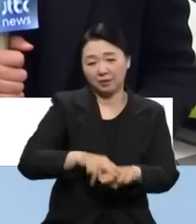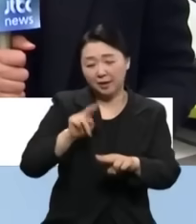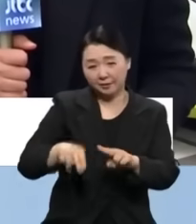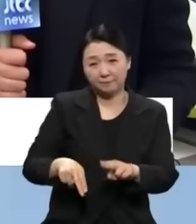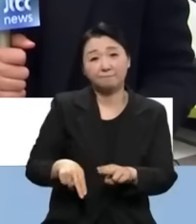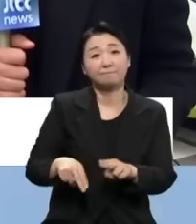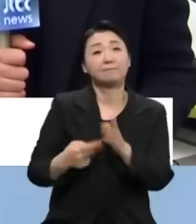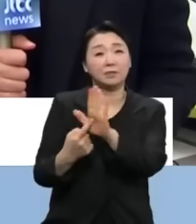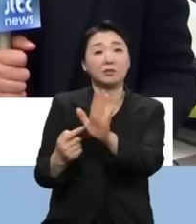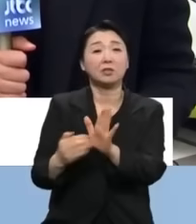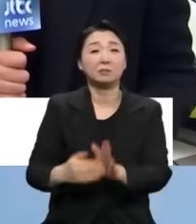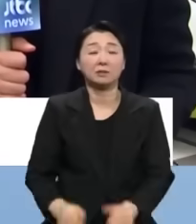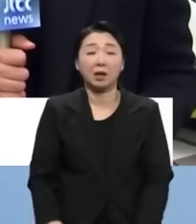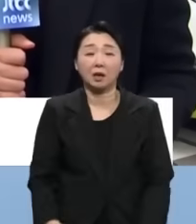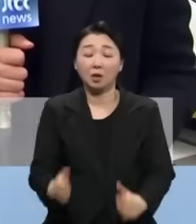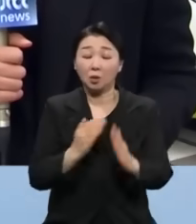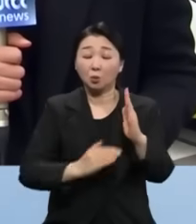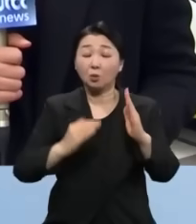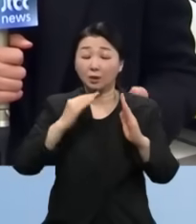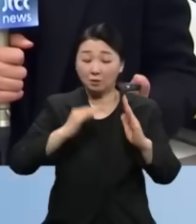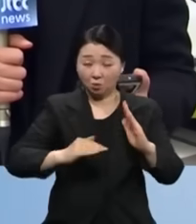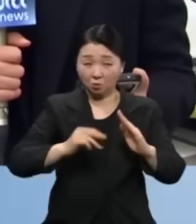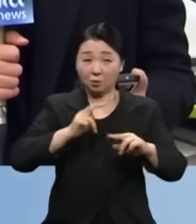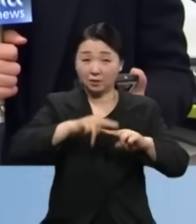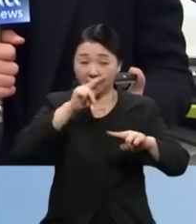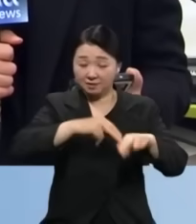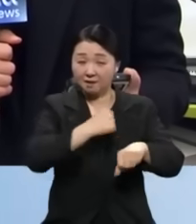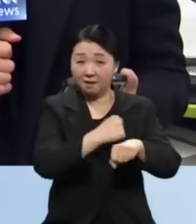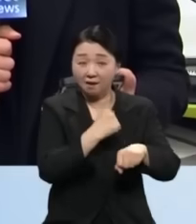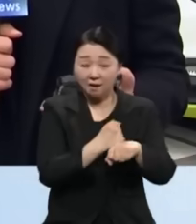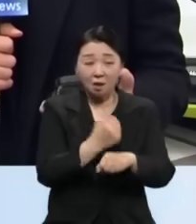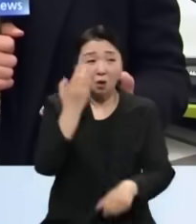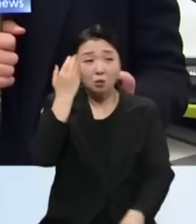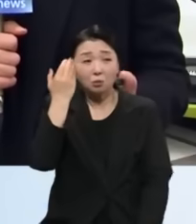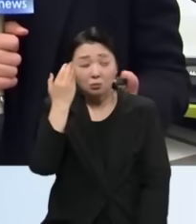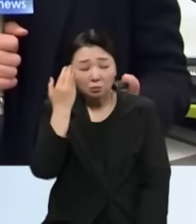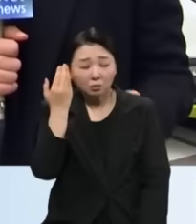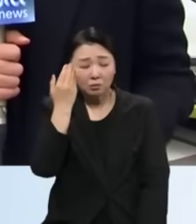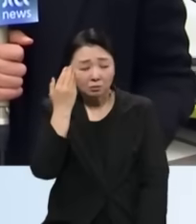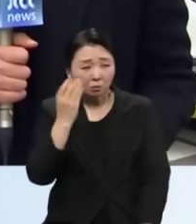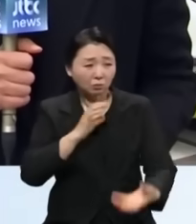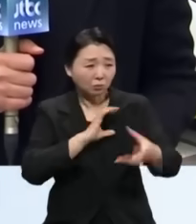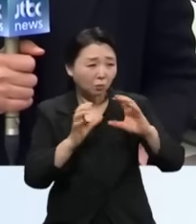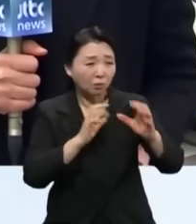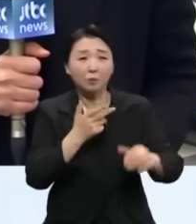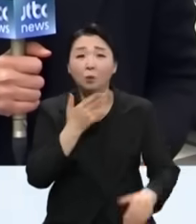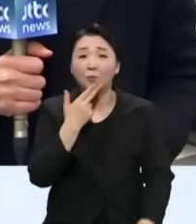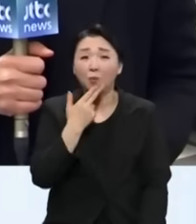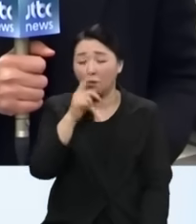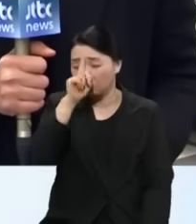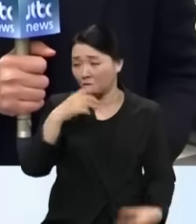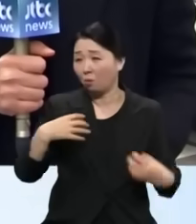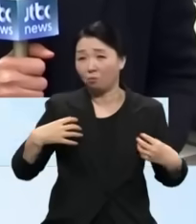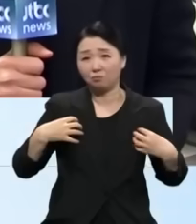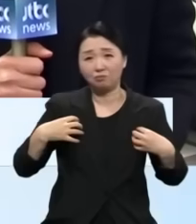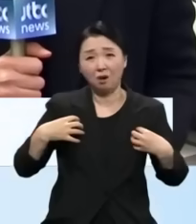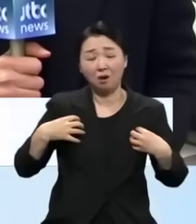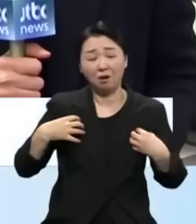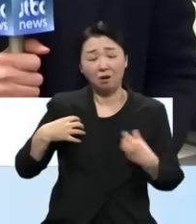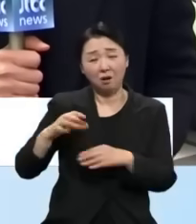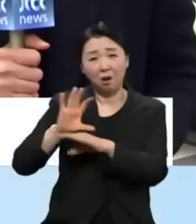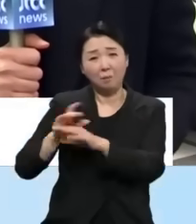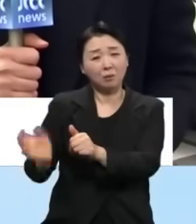겁니다. 그는 공개적으로 이를 밝히면서 이 논리적이고 이성적인 토론이 이루어지지 않고 정부가 여론